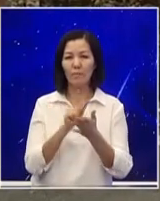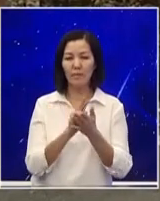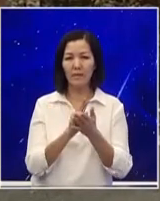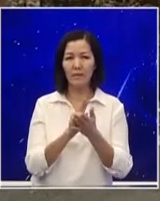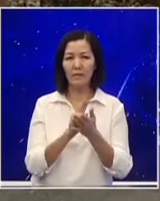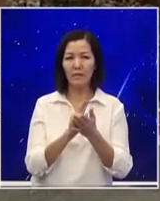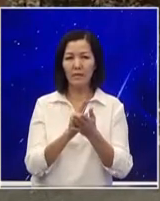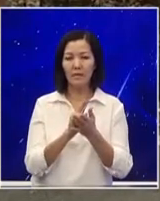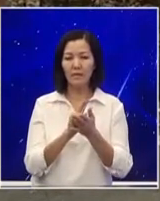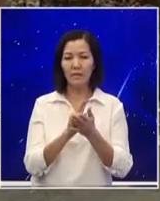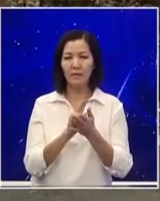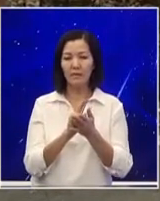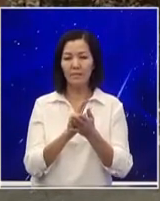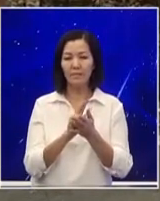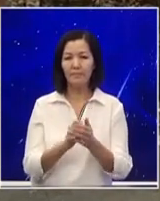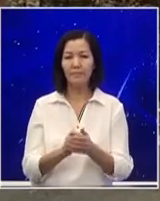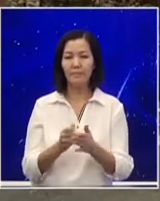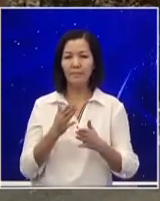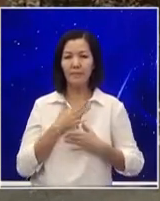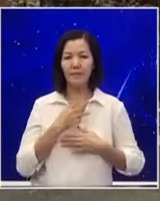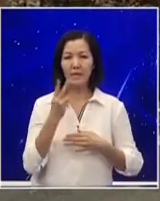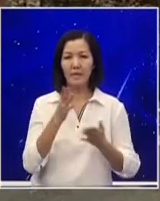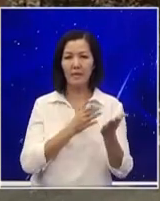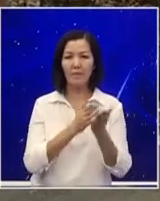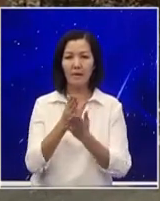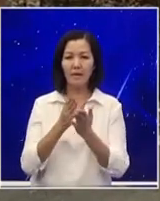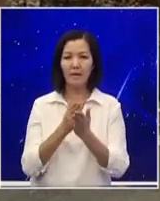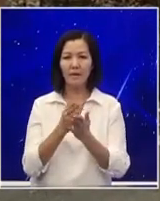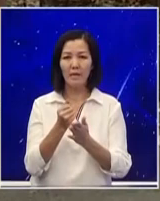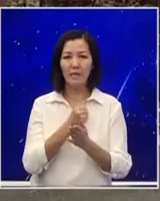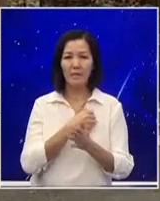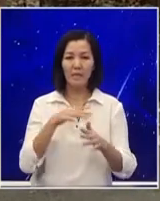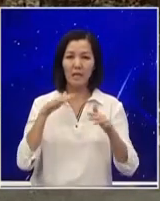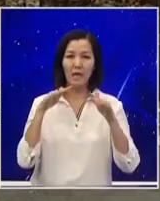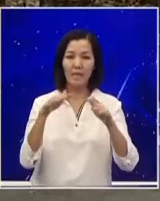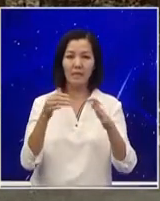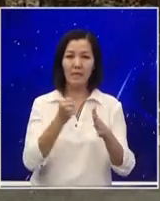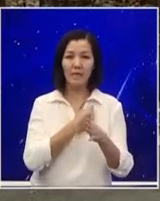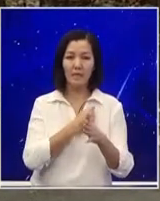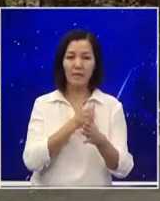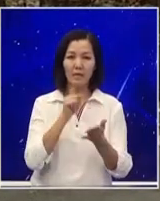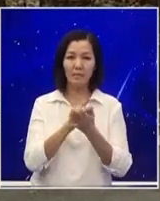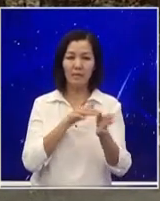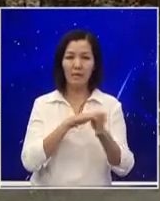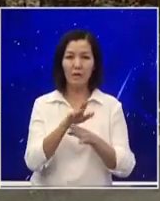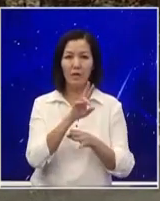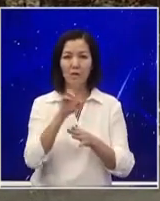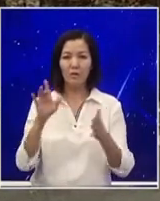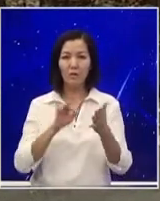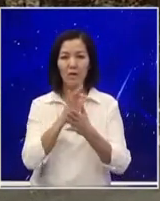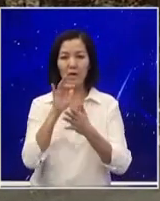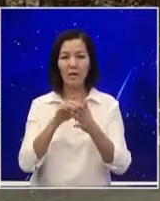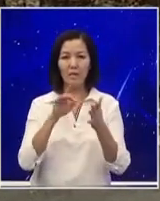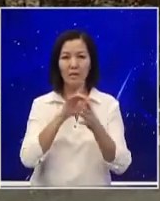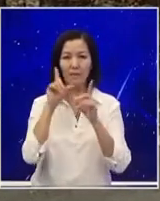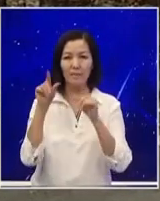нан жегендігін борыш қорғау міндетті деп ойлаймын. Бізге екі бақыт беріп тұр. Бірінші, десантшыға әскерде борыш өтеу және Нұрсұлтан қаласында өтеу. Өте